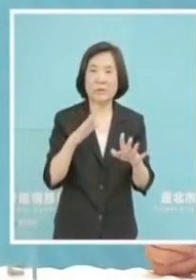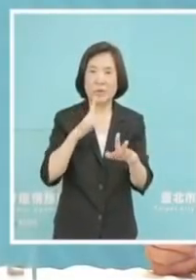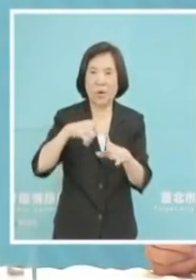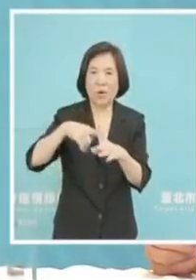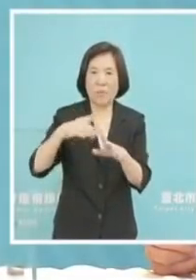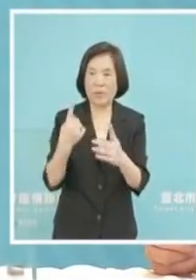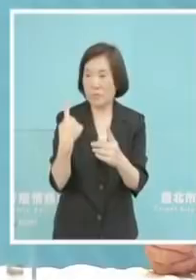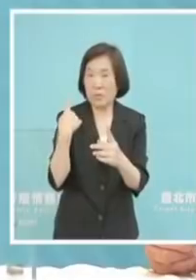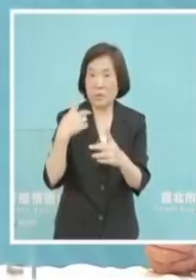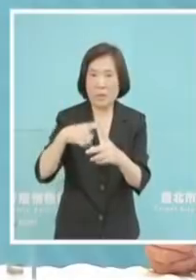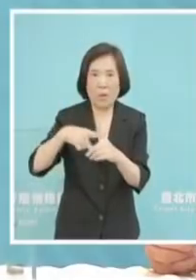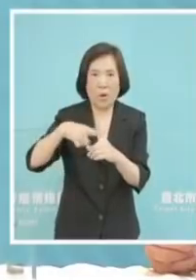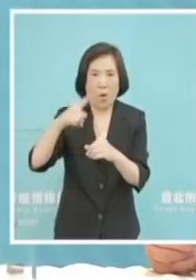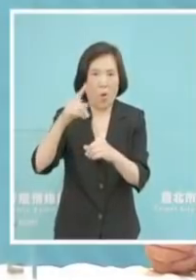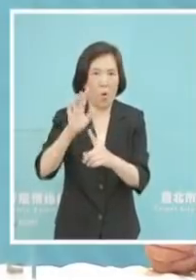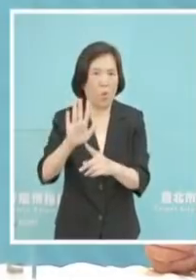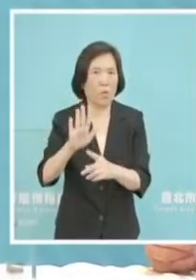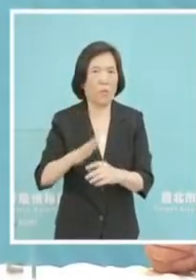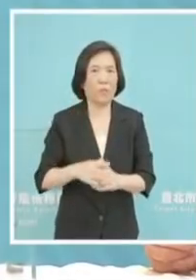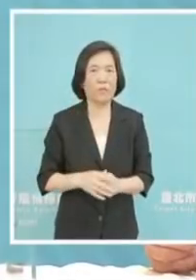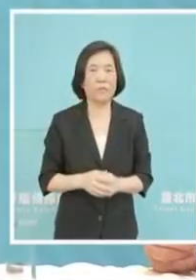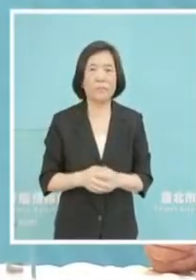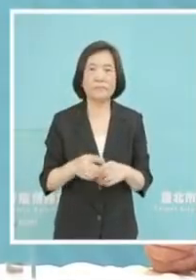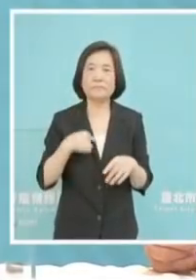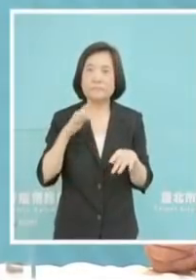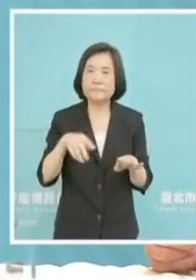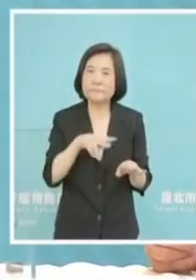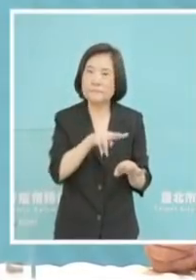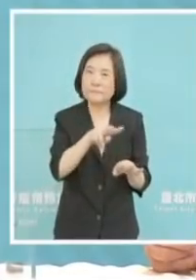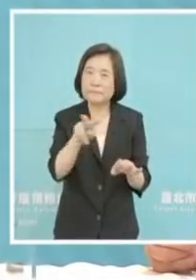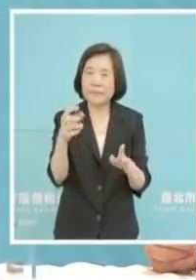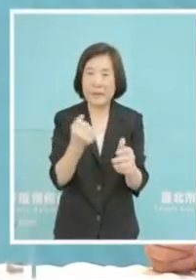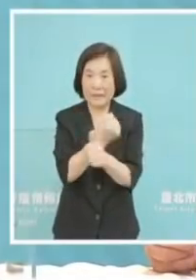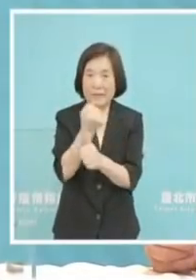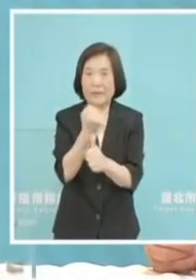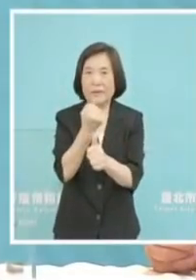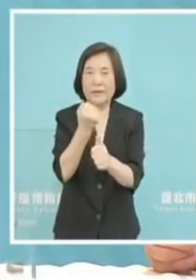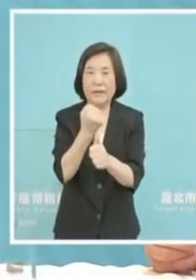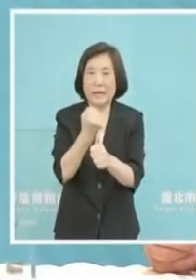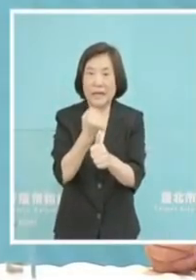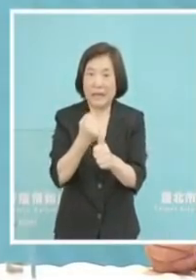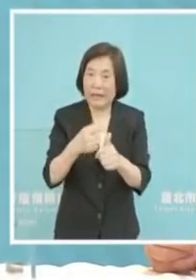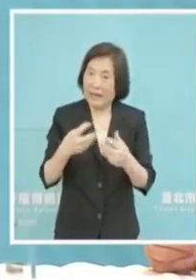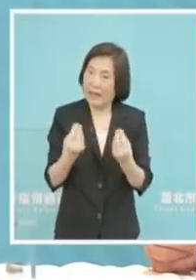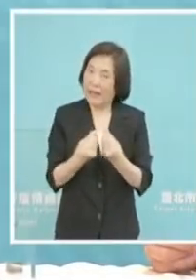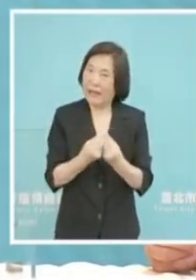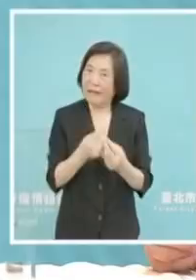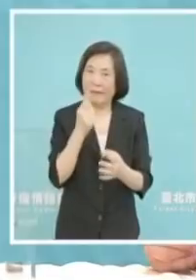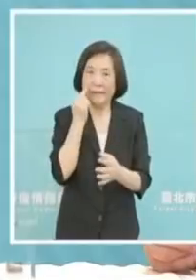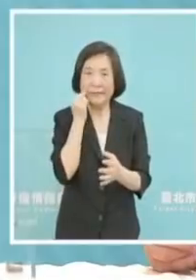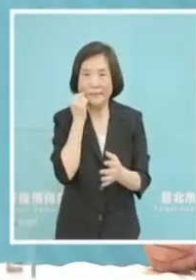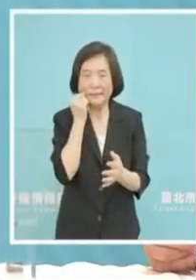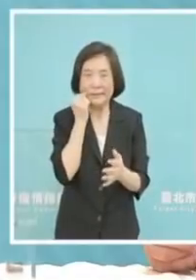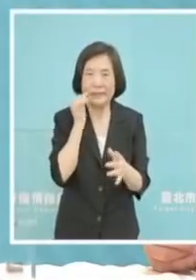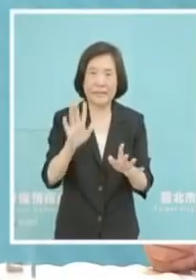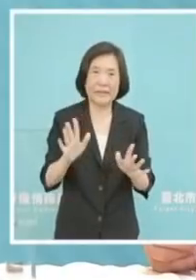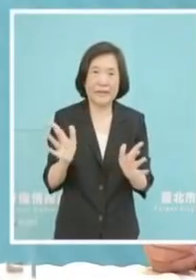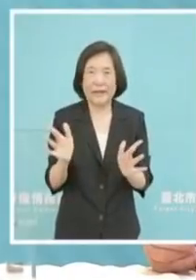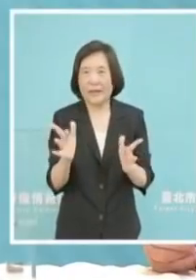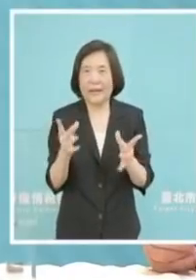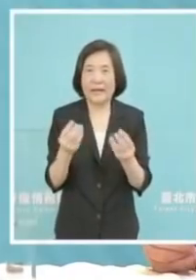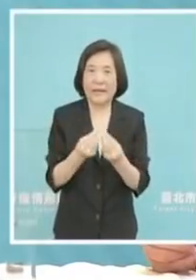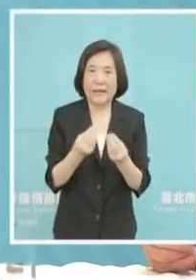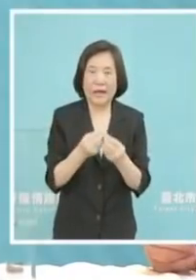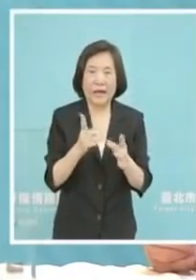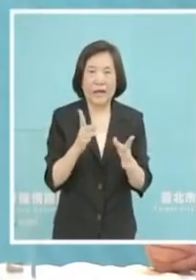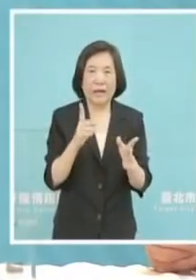逼着他，你非得给我过不可，因为所有的法令全部都齐备了，你没有任何的理由去挡我的。 是， 你